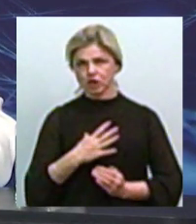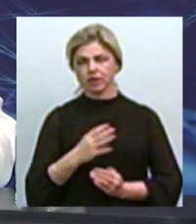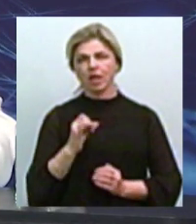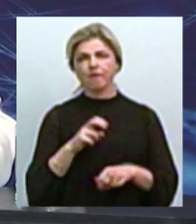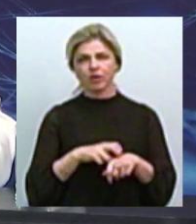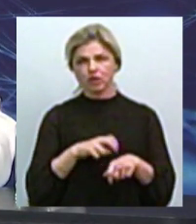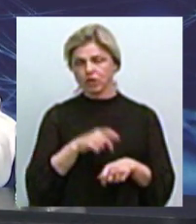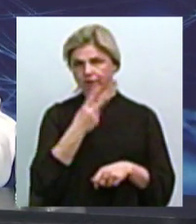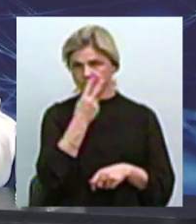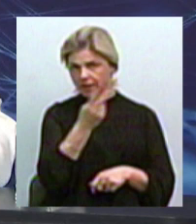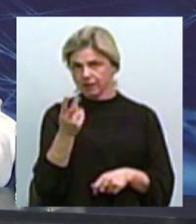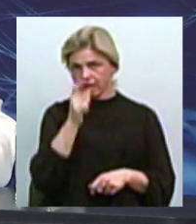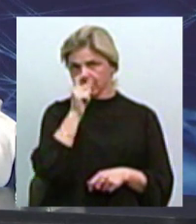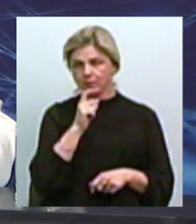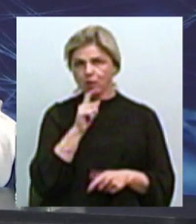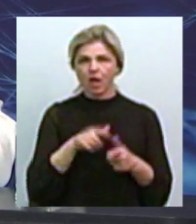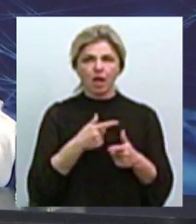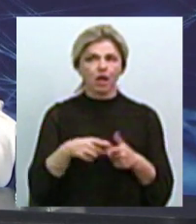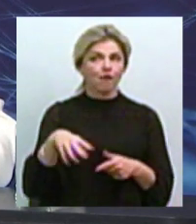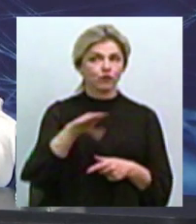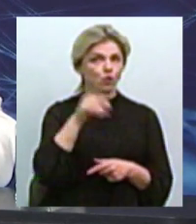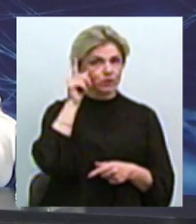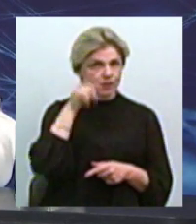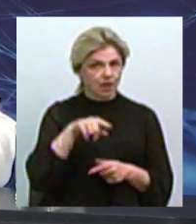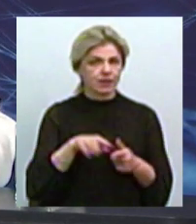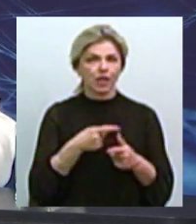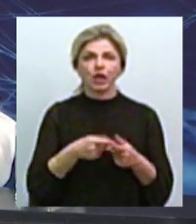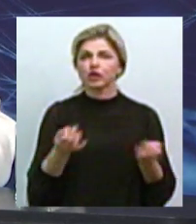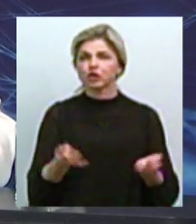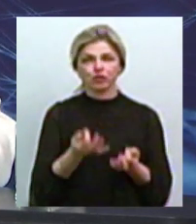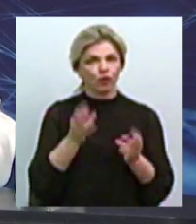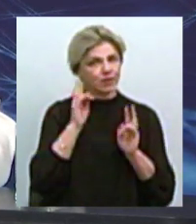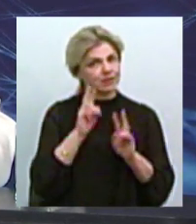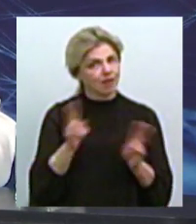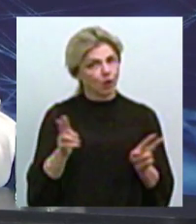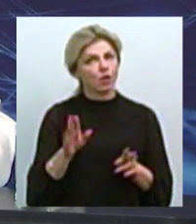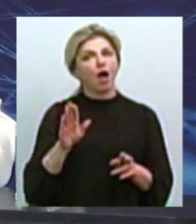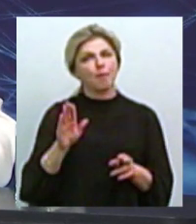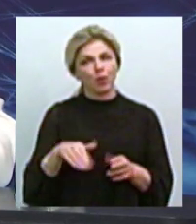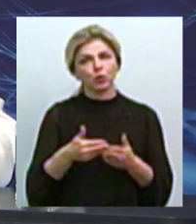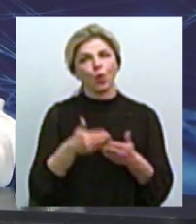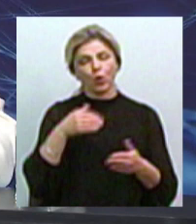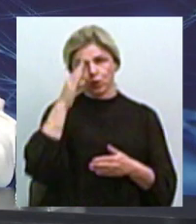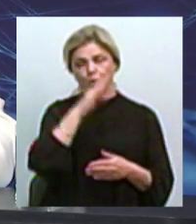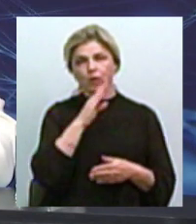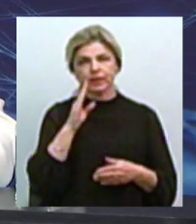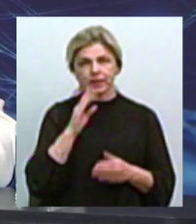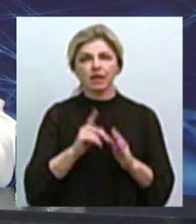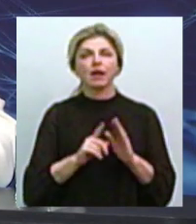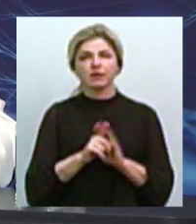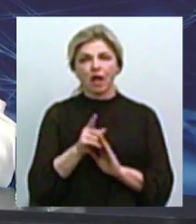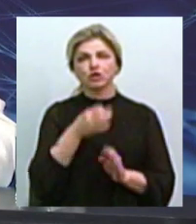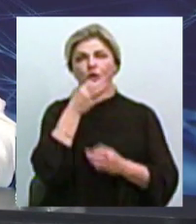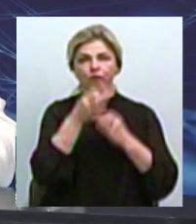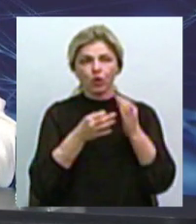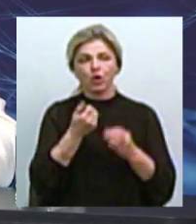вообще непонятно, то ли они все знают, то ли наоборот ничего не знают. Но потом уже от родителей пошел фидбэк через несколько дней, когда